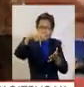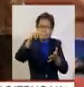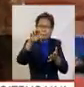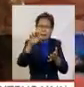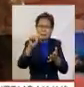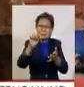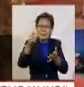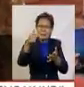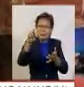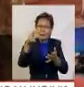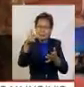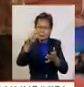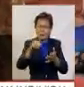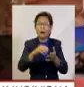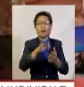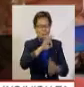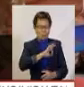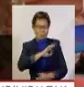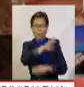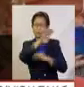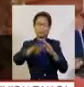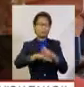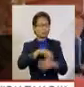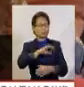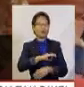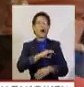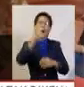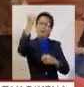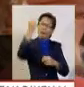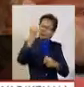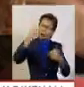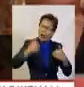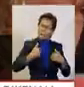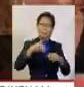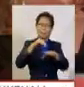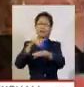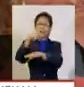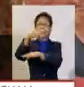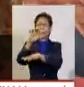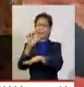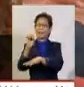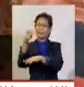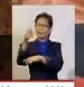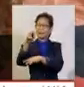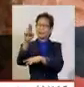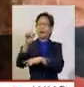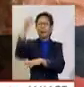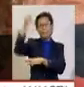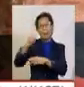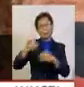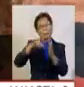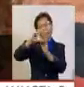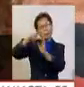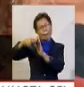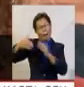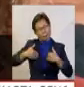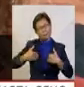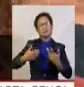keseluruhan aset yang ada pada prasarana dengan bas-bas prasarana dengan cara yang lebih